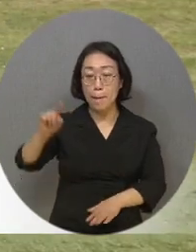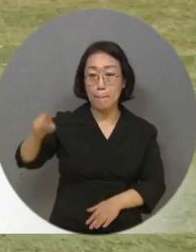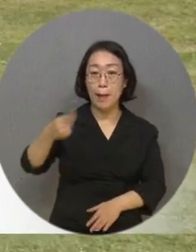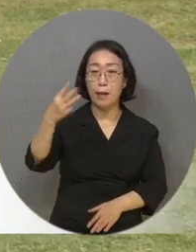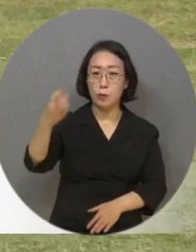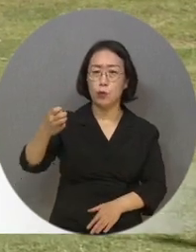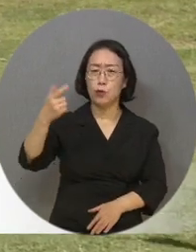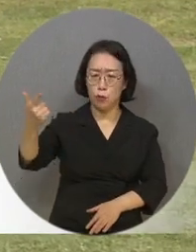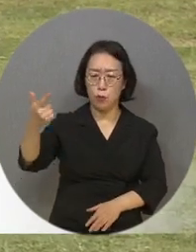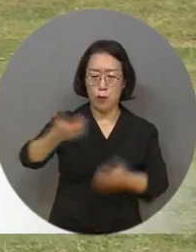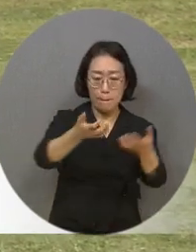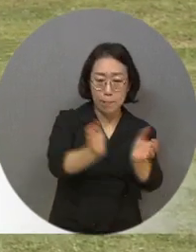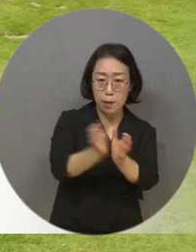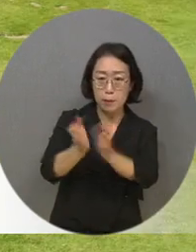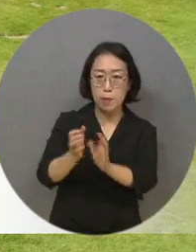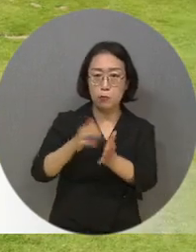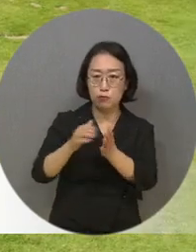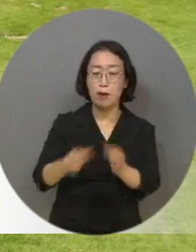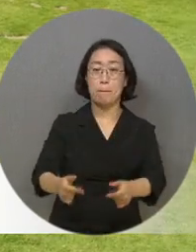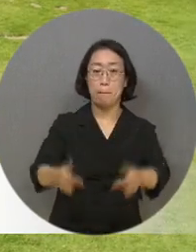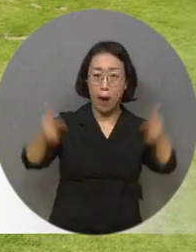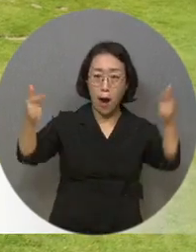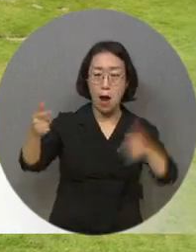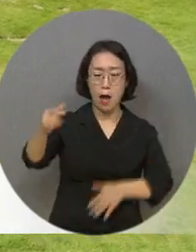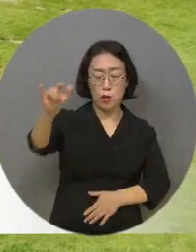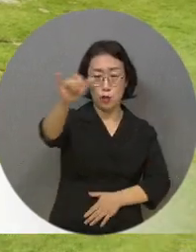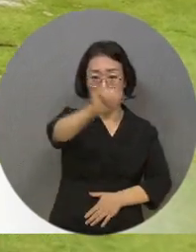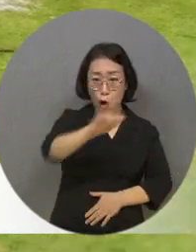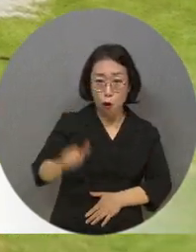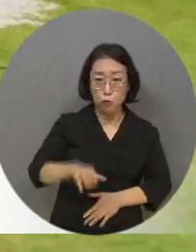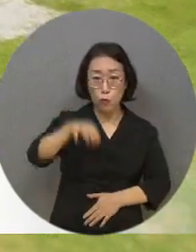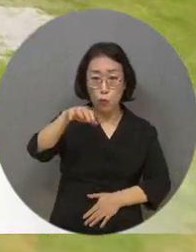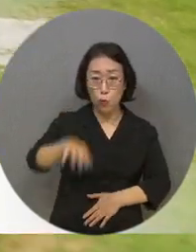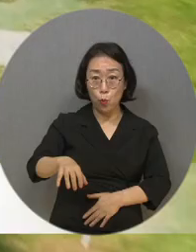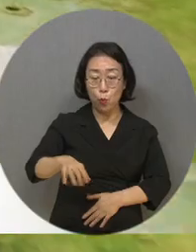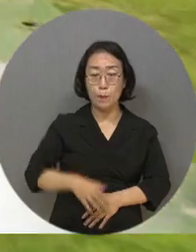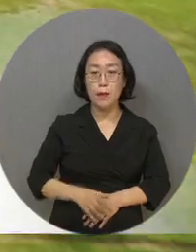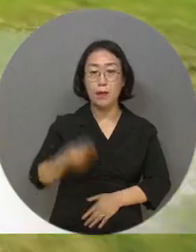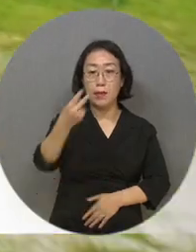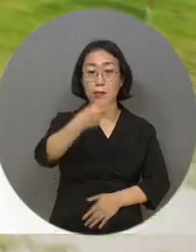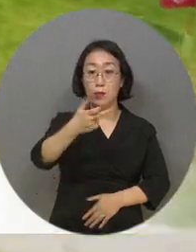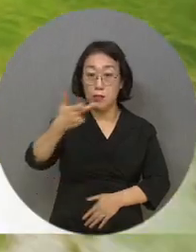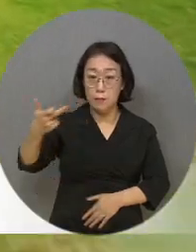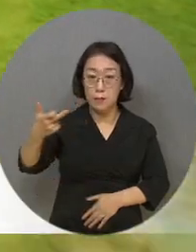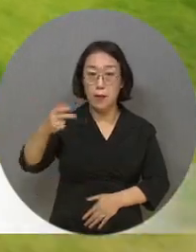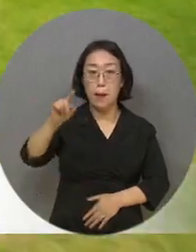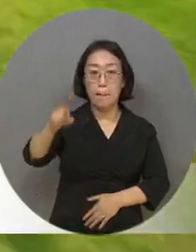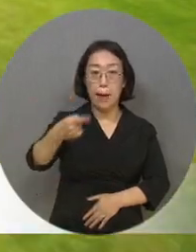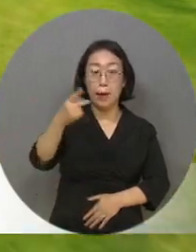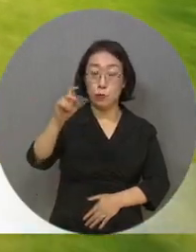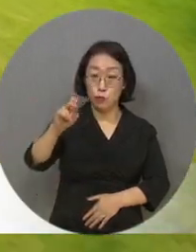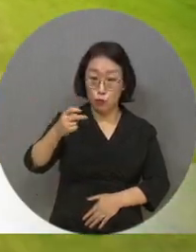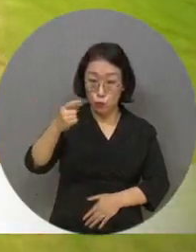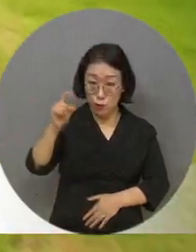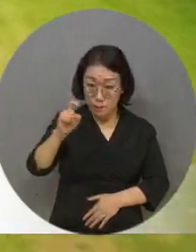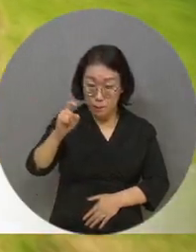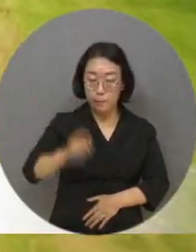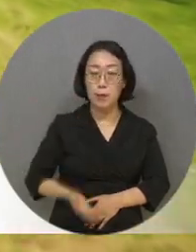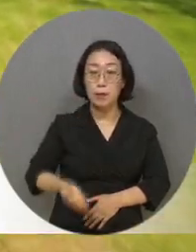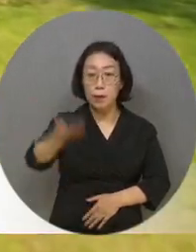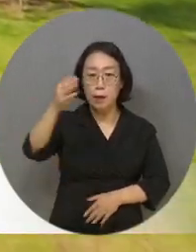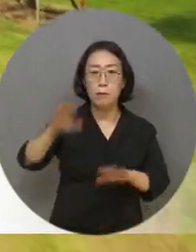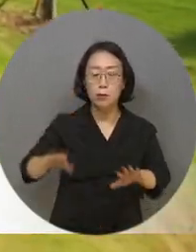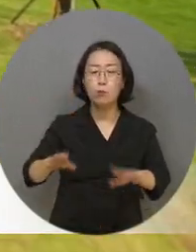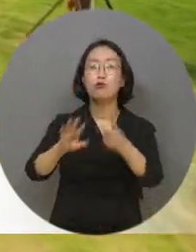2023년 136개로 크게 늘었습니다. 전국 파크골프 장수는 2017년 158곳에서 올해